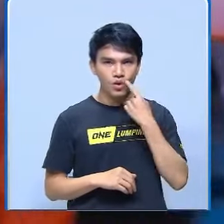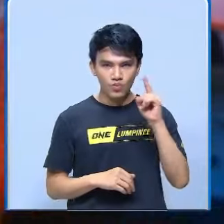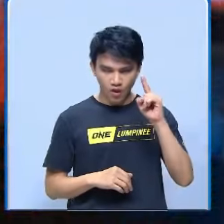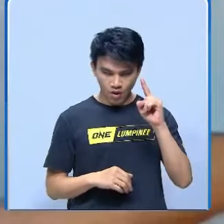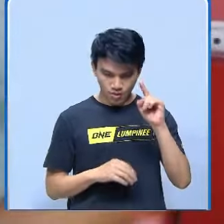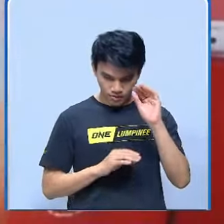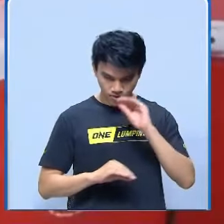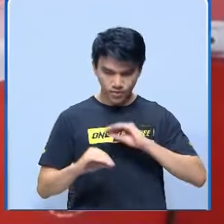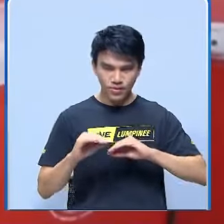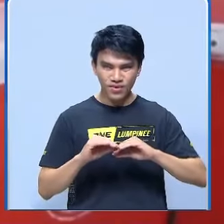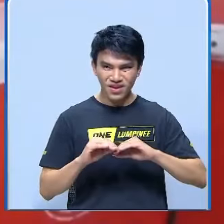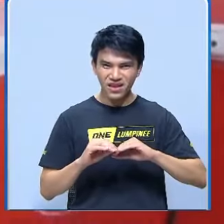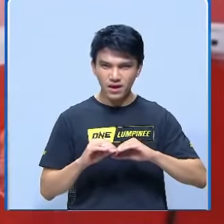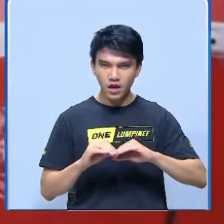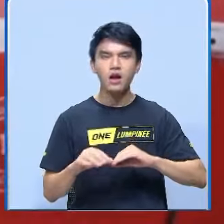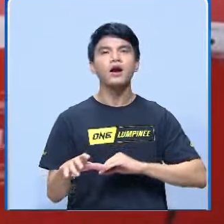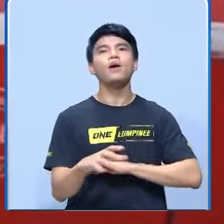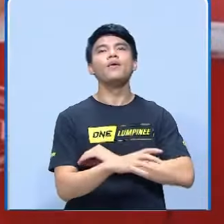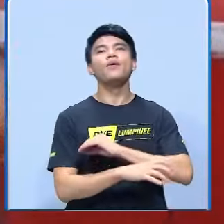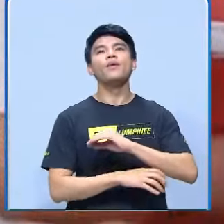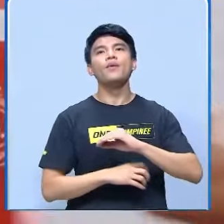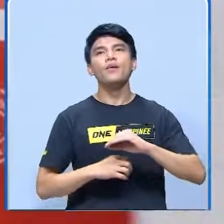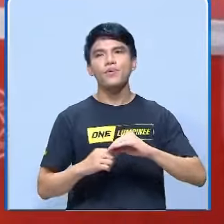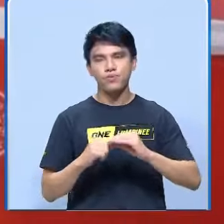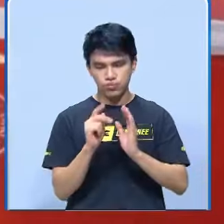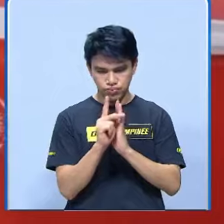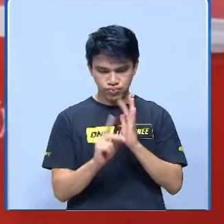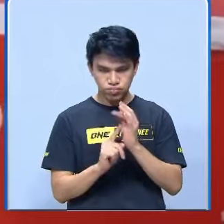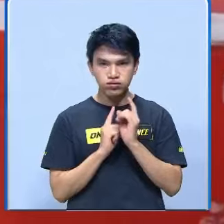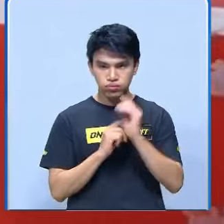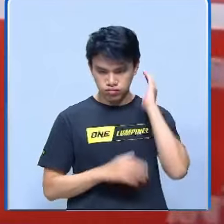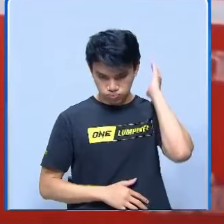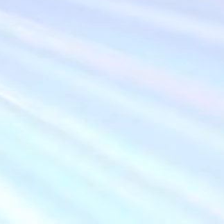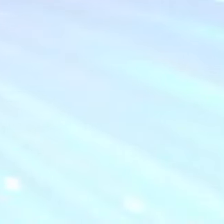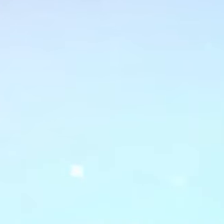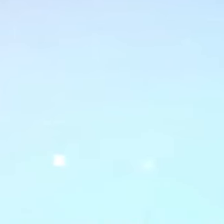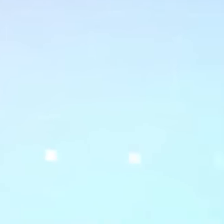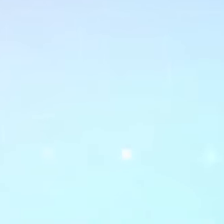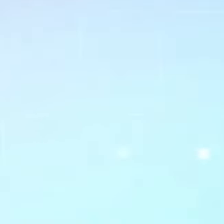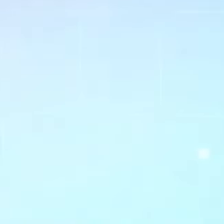วัตรฐานวิ่งราวทรัพย์และนำตัวดำเนินคดีตามกฎหมายกันต่อไปค่ะ